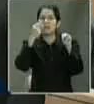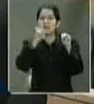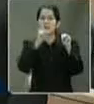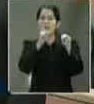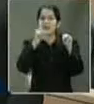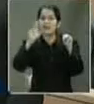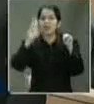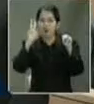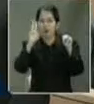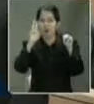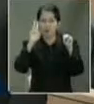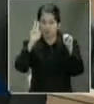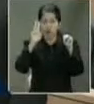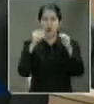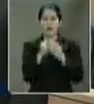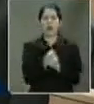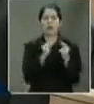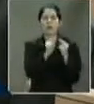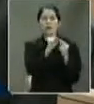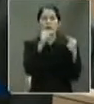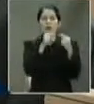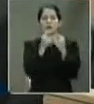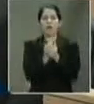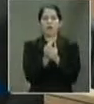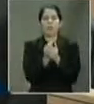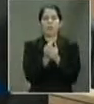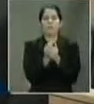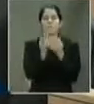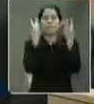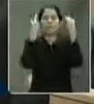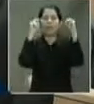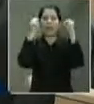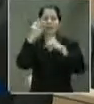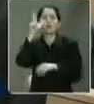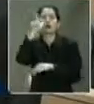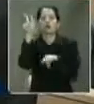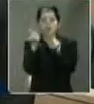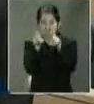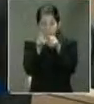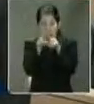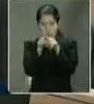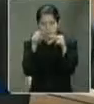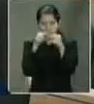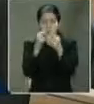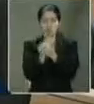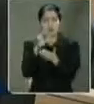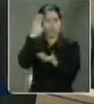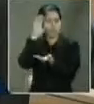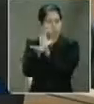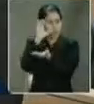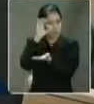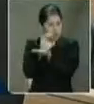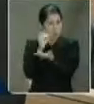ปอยา216ตั้งพันตำรวจโททักษิณด้วยไม่ได้เปิดกฎหมายอาญามาตรา